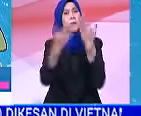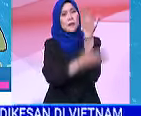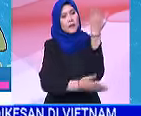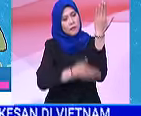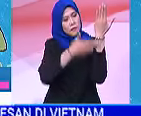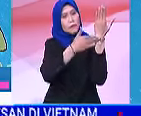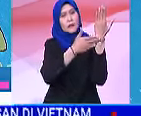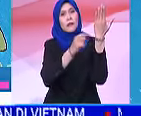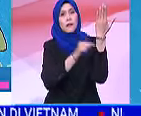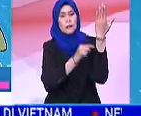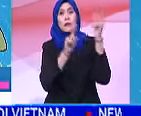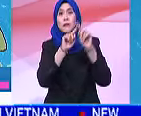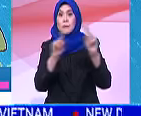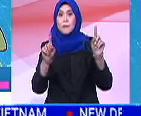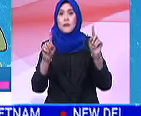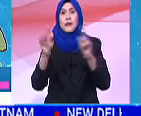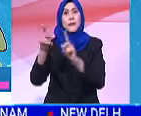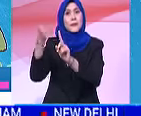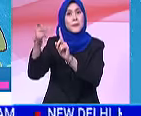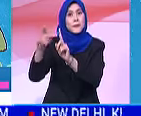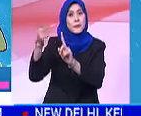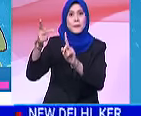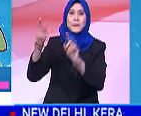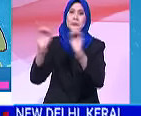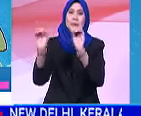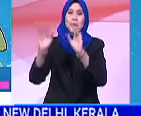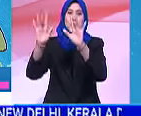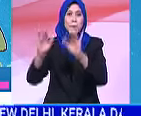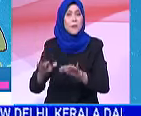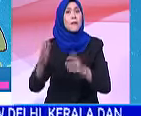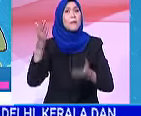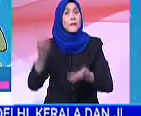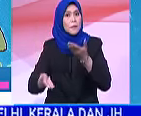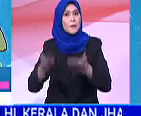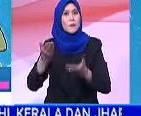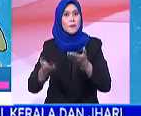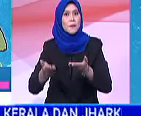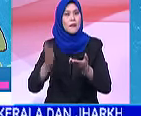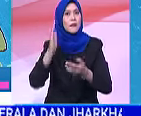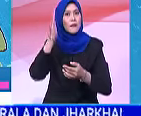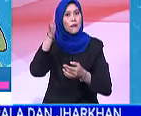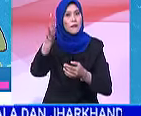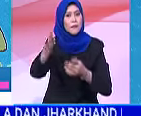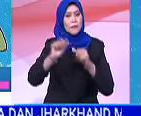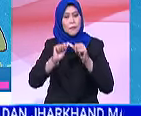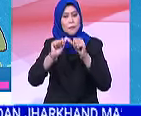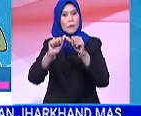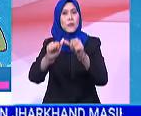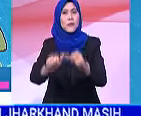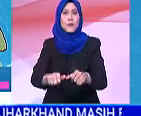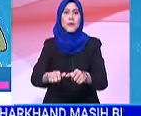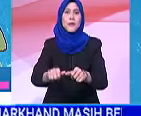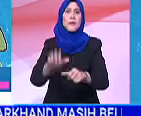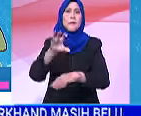di Semenanjung kecuali di negeri Pulau Pinang. Dijangkakan keadaan ini berpotensi untuk berlanjutan sehingga